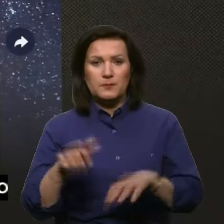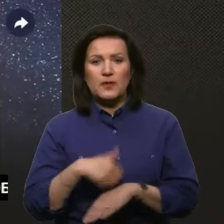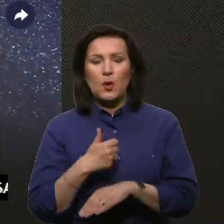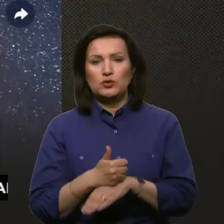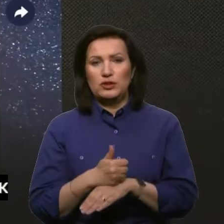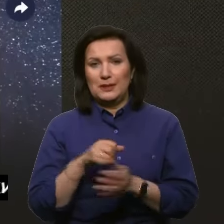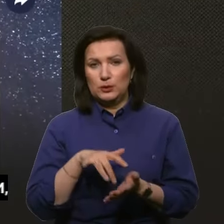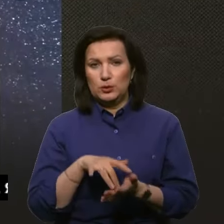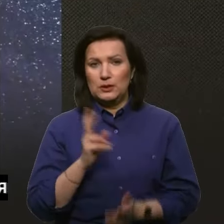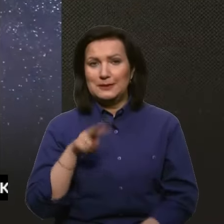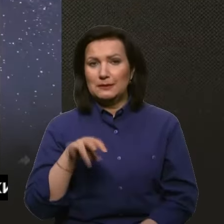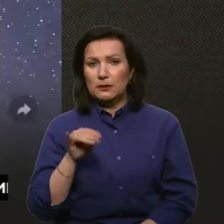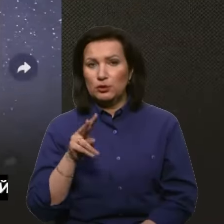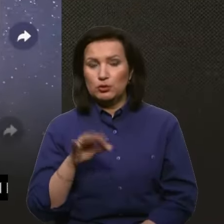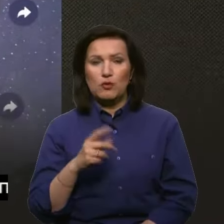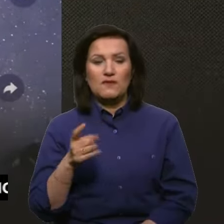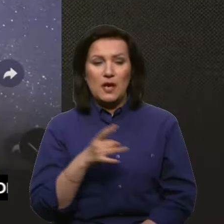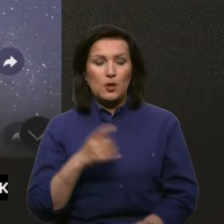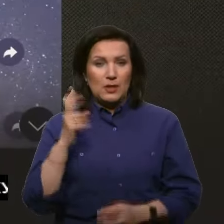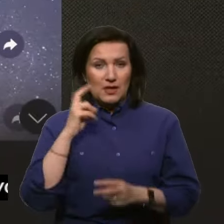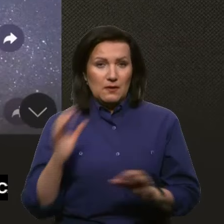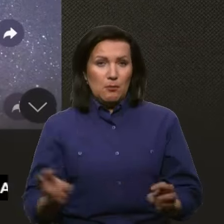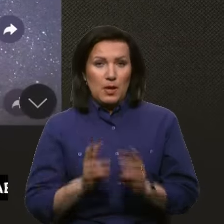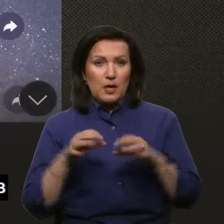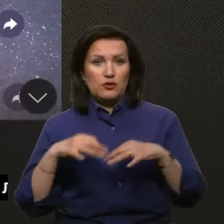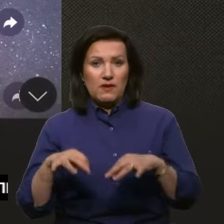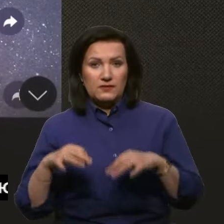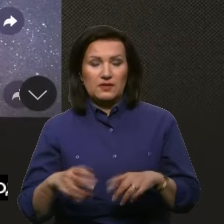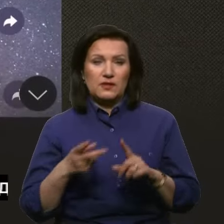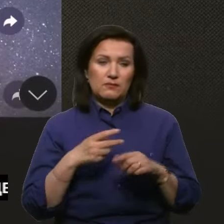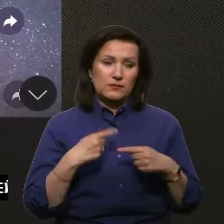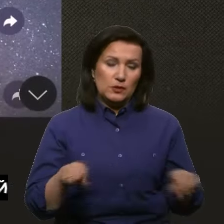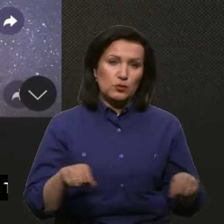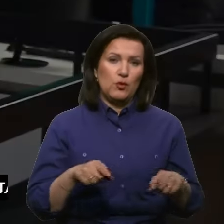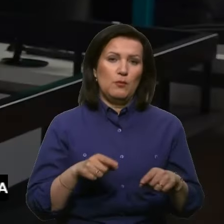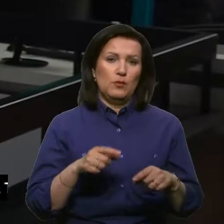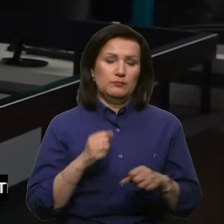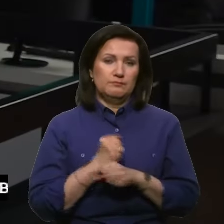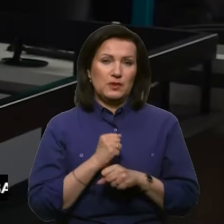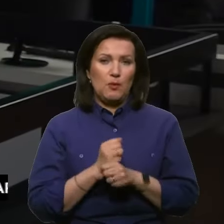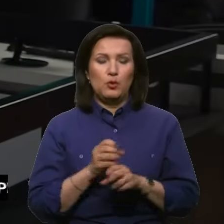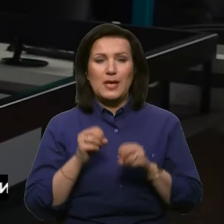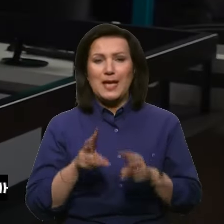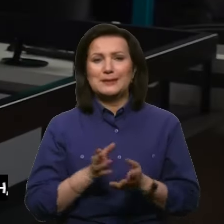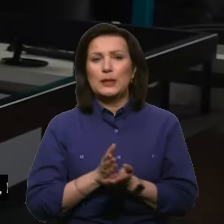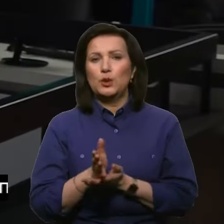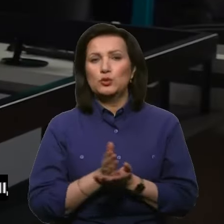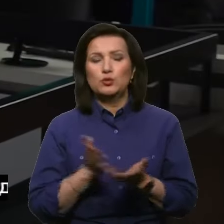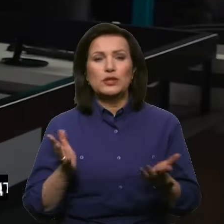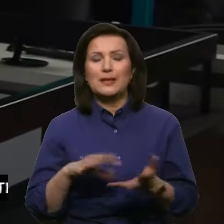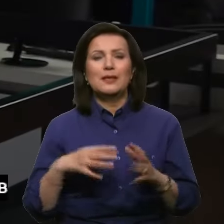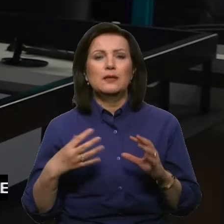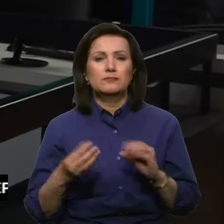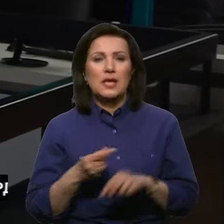столиці Віталій Кличко. В одному з районів Києва палають автівки, в другому викликають екстрені служби. Які наслідки ракетної атаки у